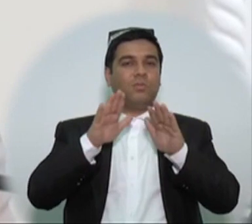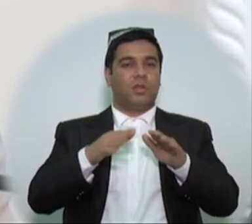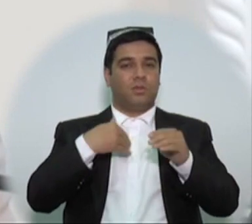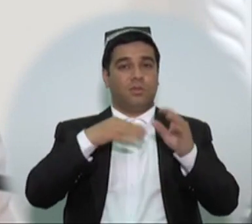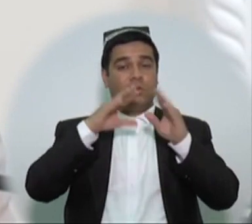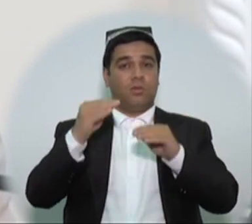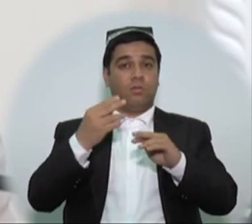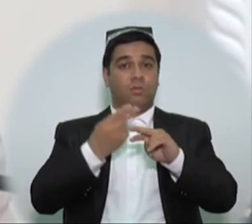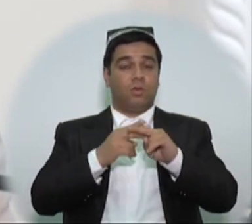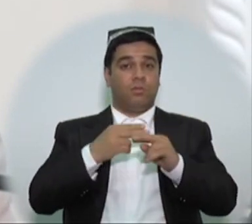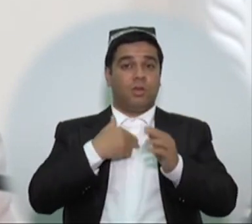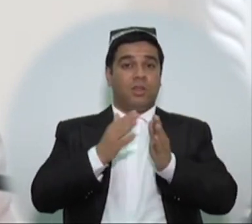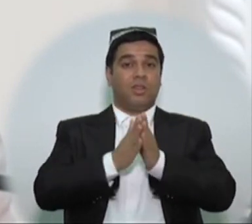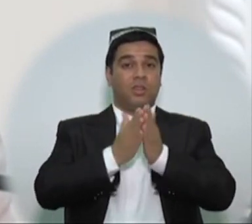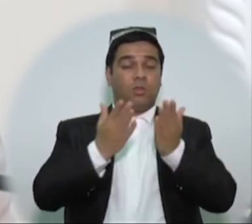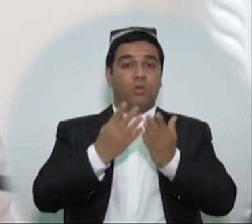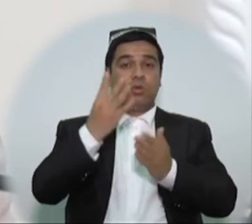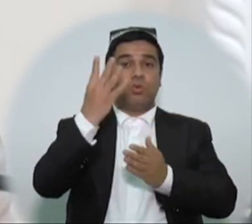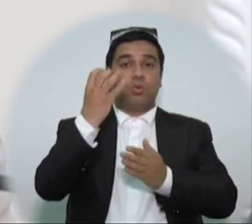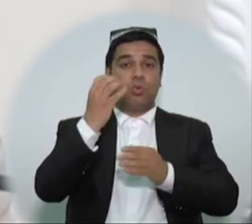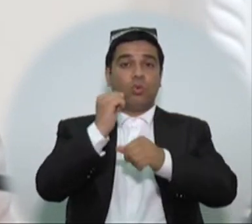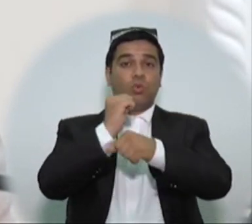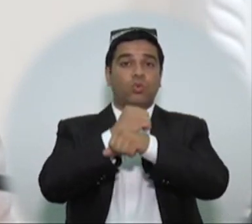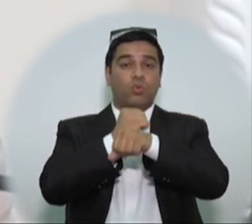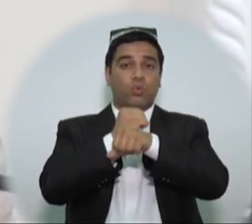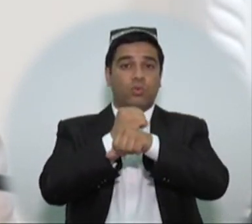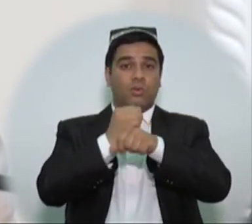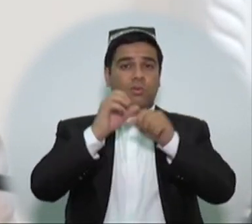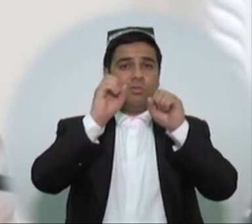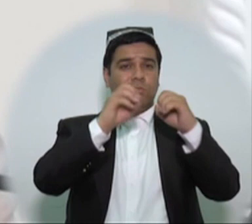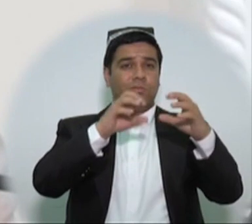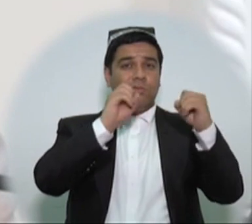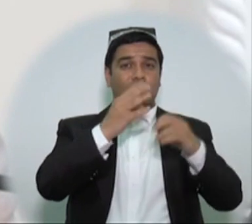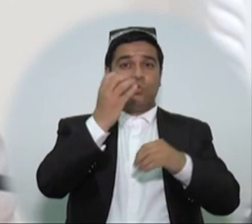kitoblarimni 400 ta tuyaga yuklab qo'ygan edim, borolmayman deb.